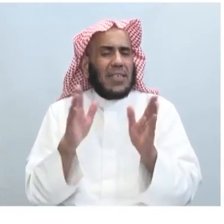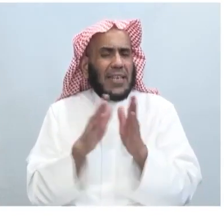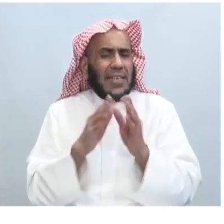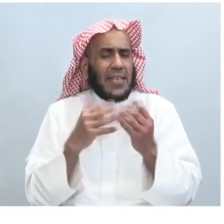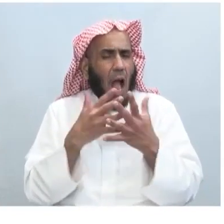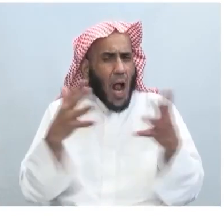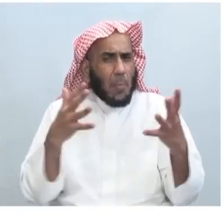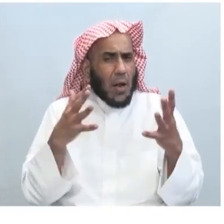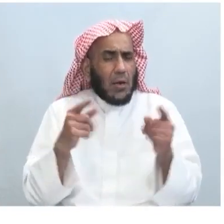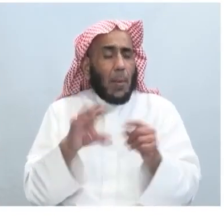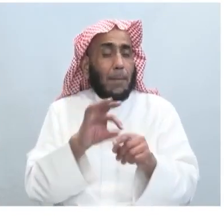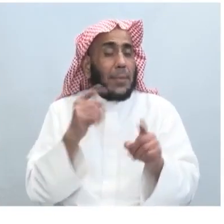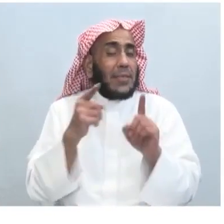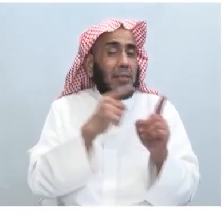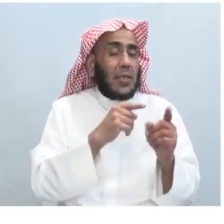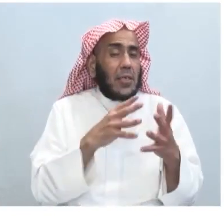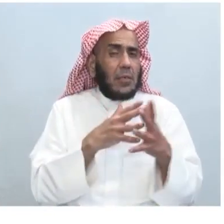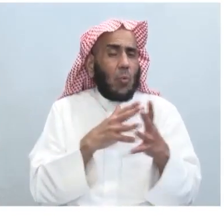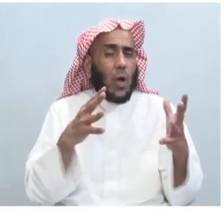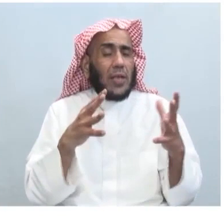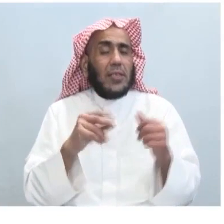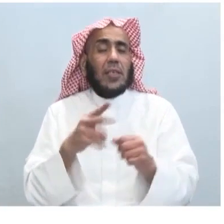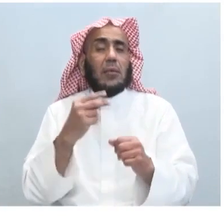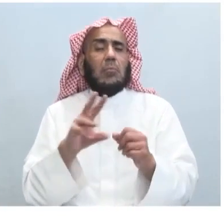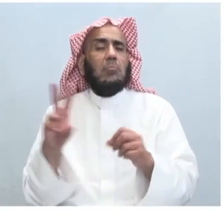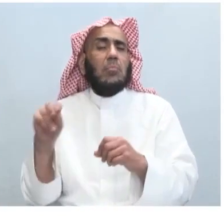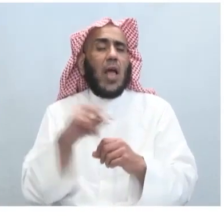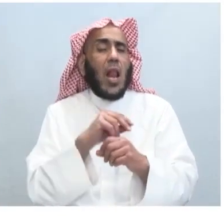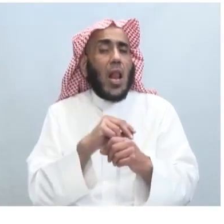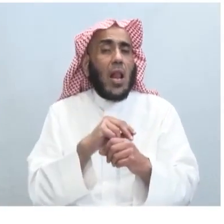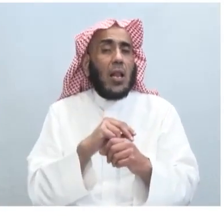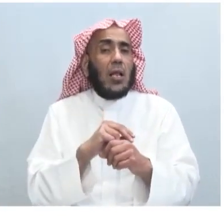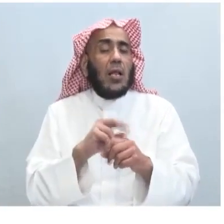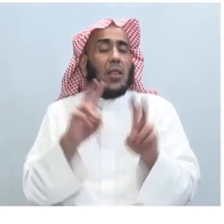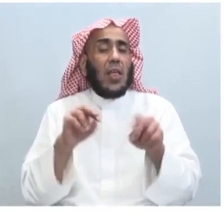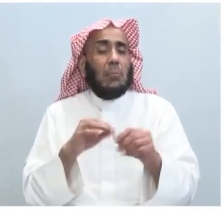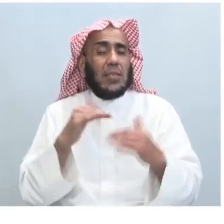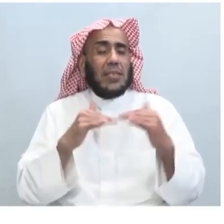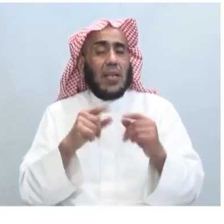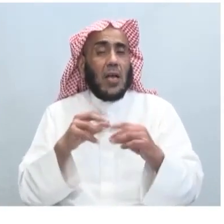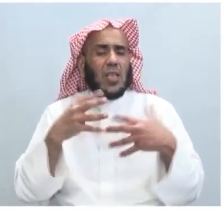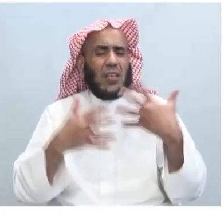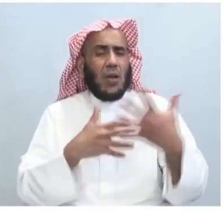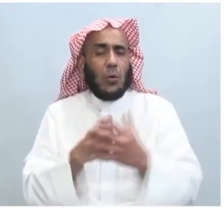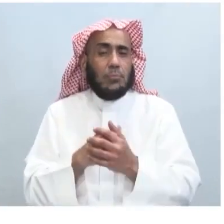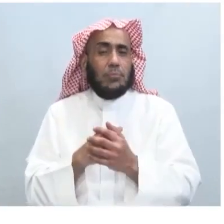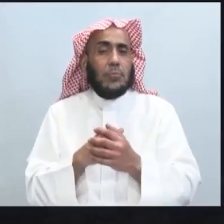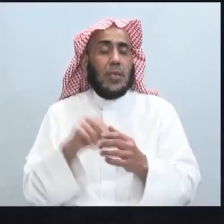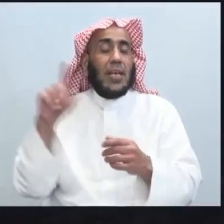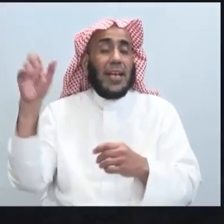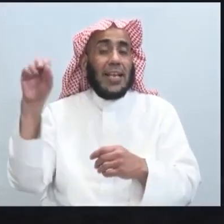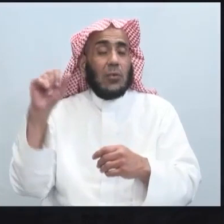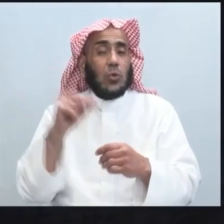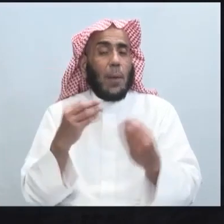اكبر من تراكيز المواد الناتجه مثلا على سبيل المثال ثابت الاتزان لهذا التفاعل النيتروجين